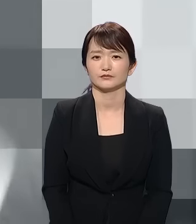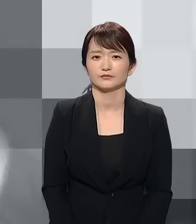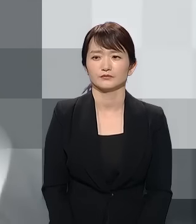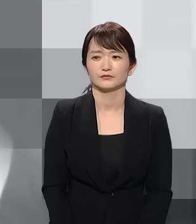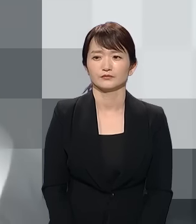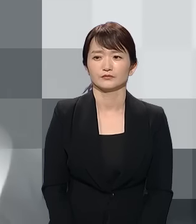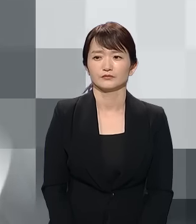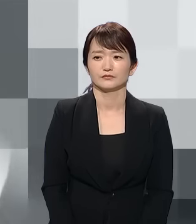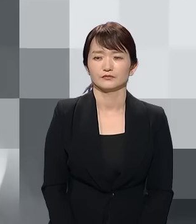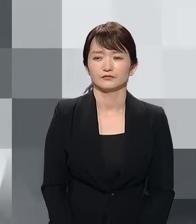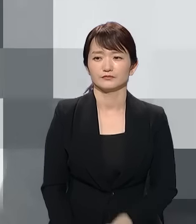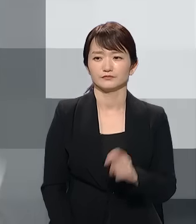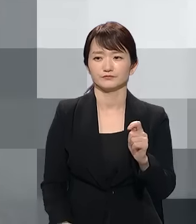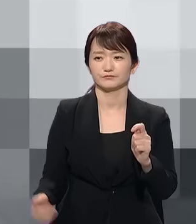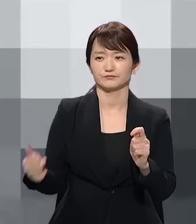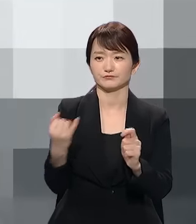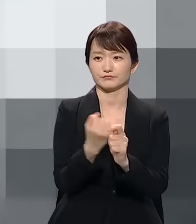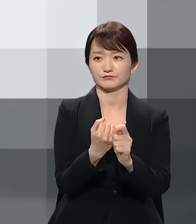나 안 내려도